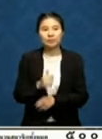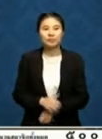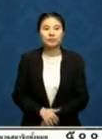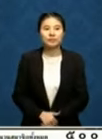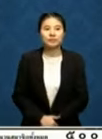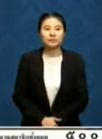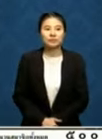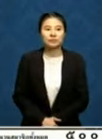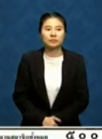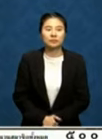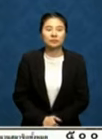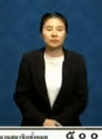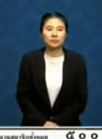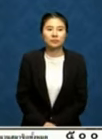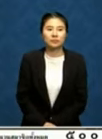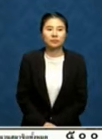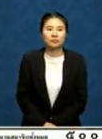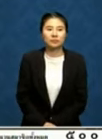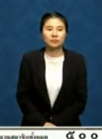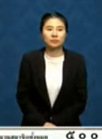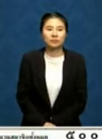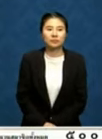ค่ะ